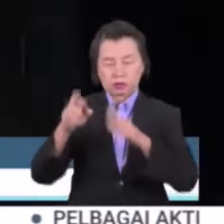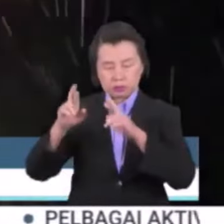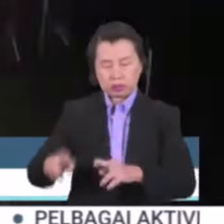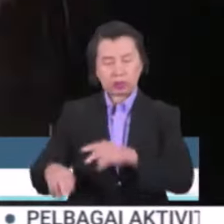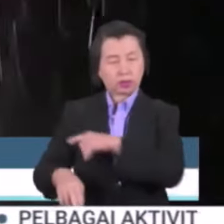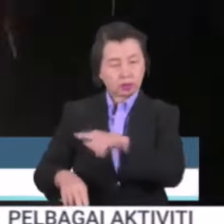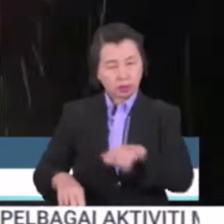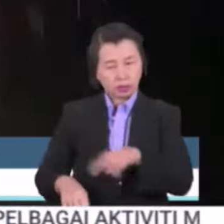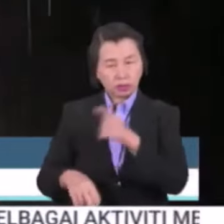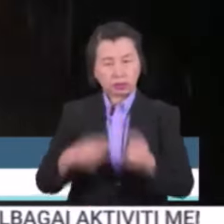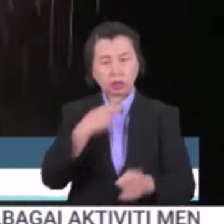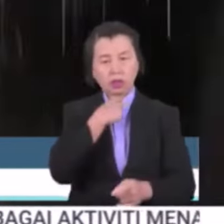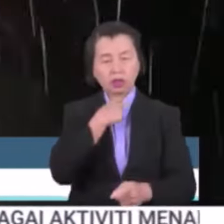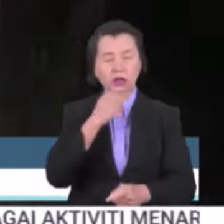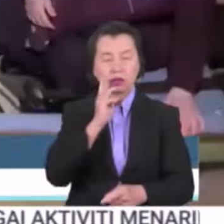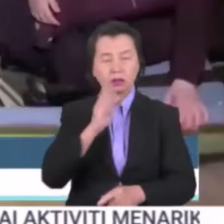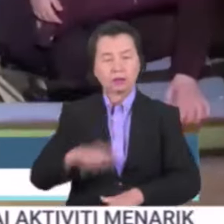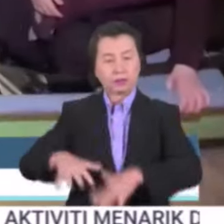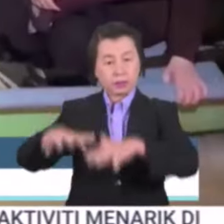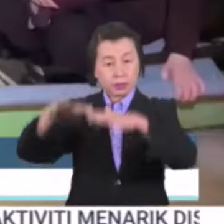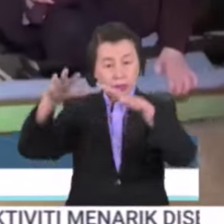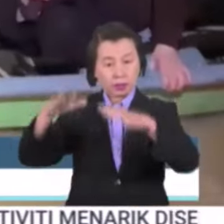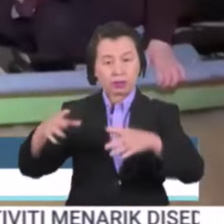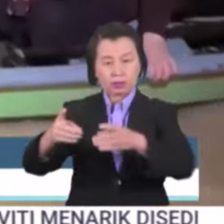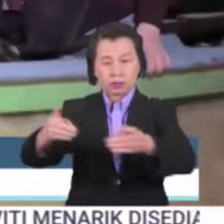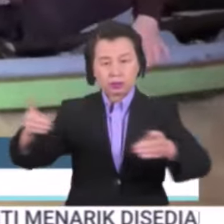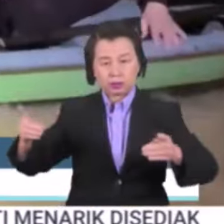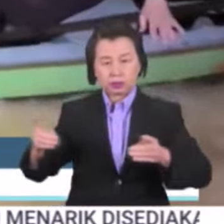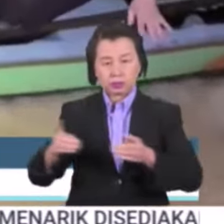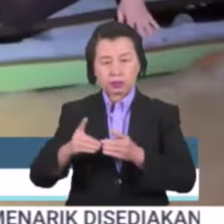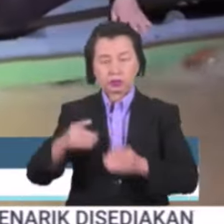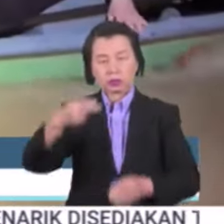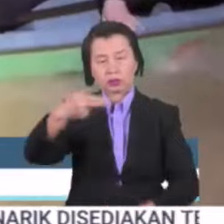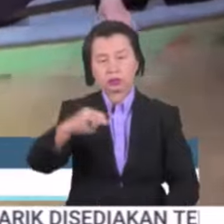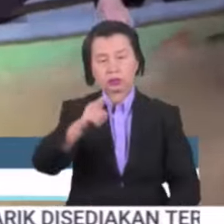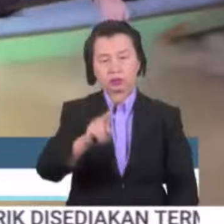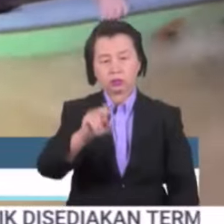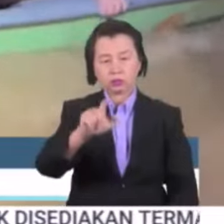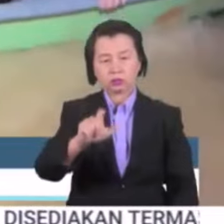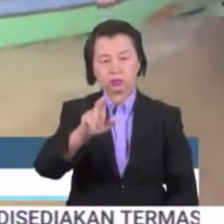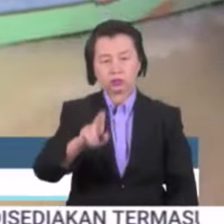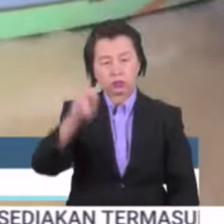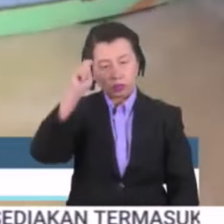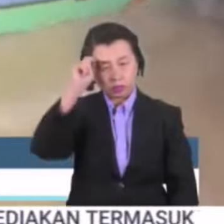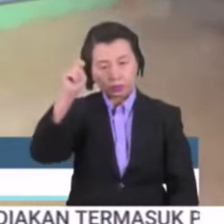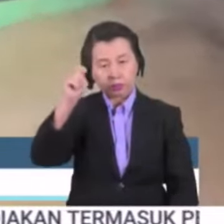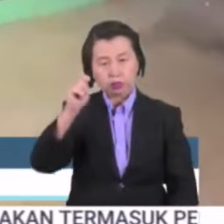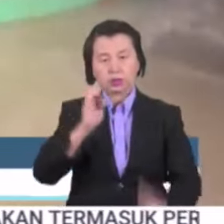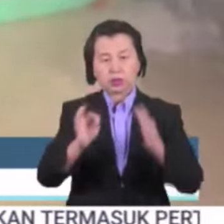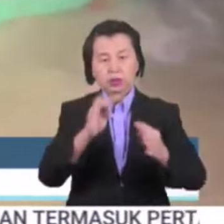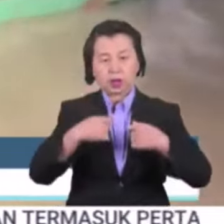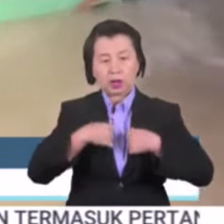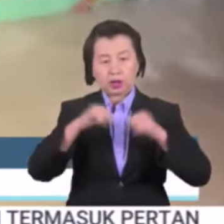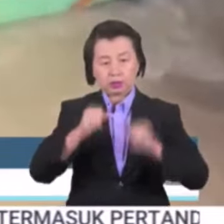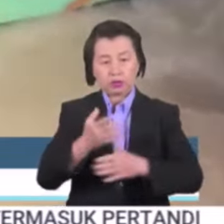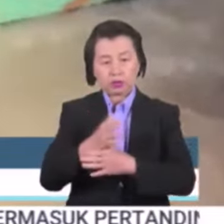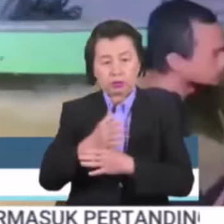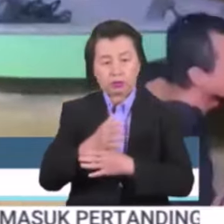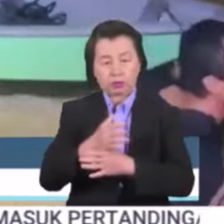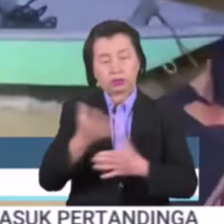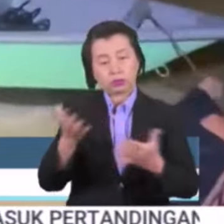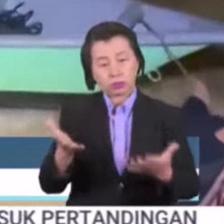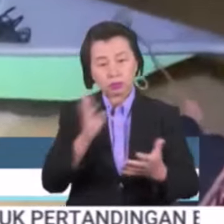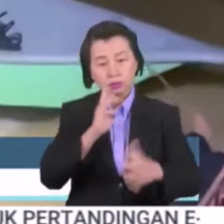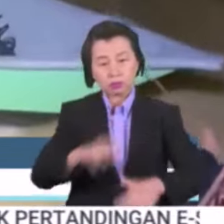penduduk yang terjejas banjir di daerah Hulu Terengganu ini. Kalau saya boleh kongsikan, meskipun jumlah